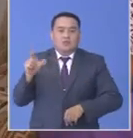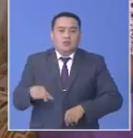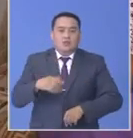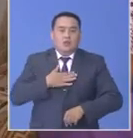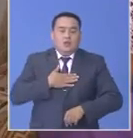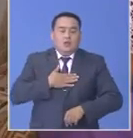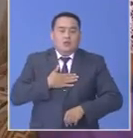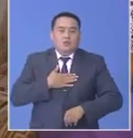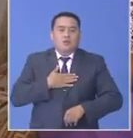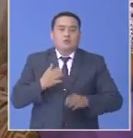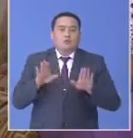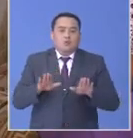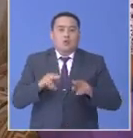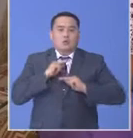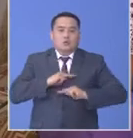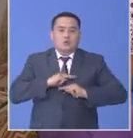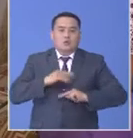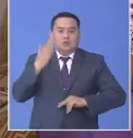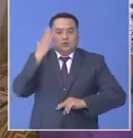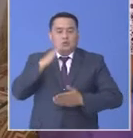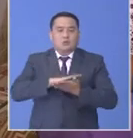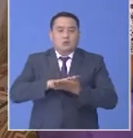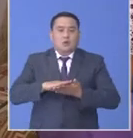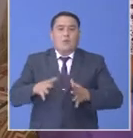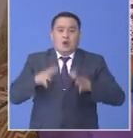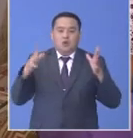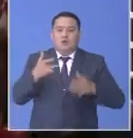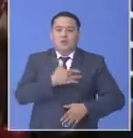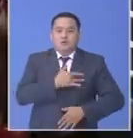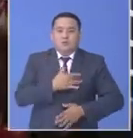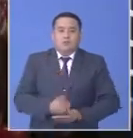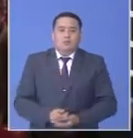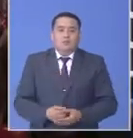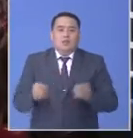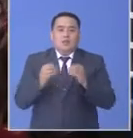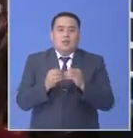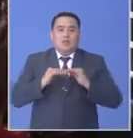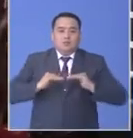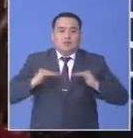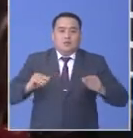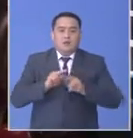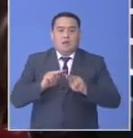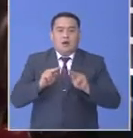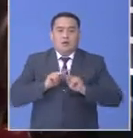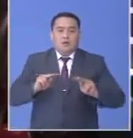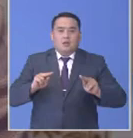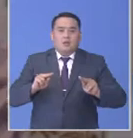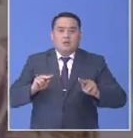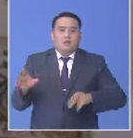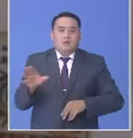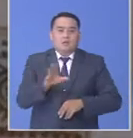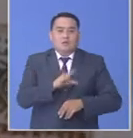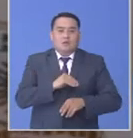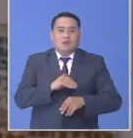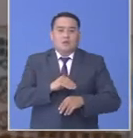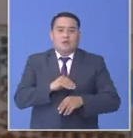этого надобно немного трудиться, иметь чистый разум и большое сердце. 10 детей вырастили и воспитали супруги. Все они